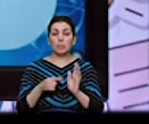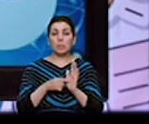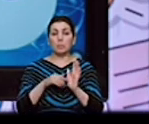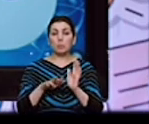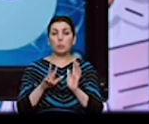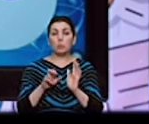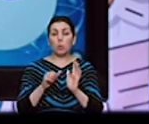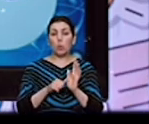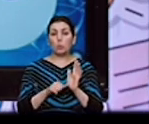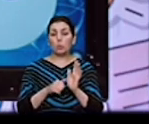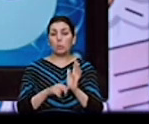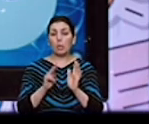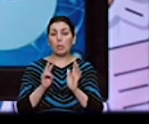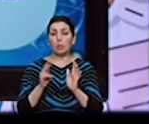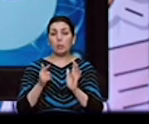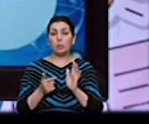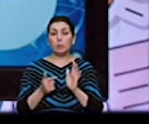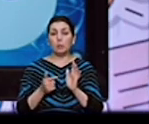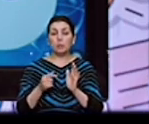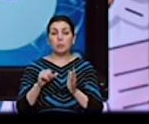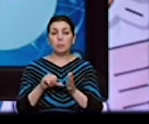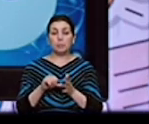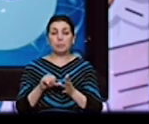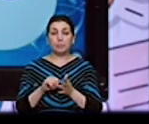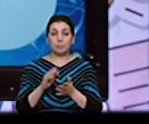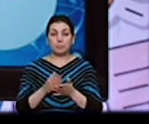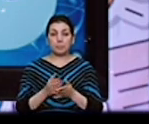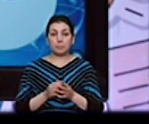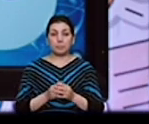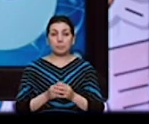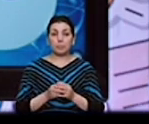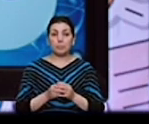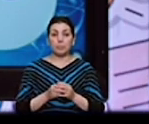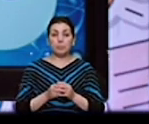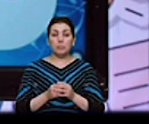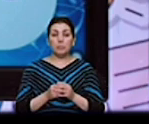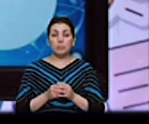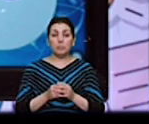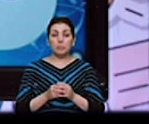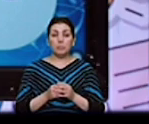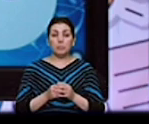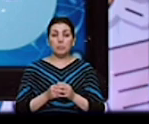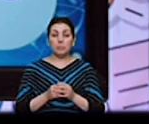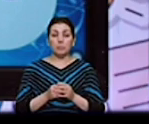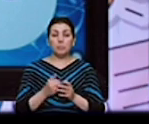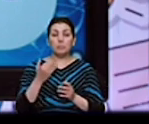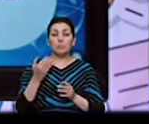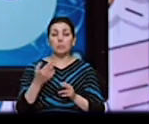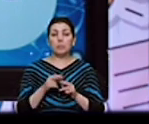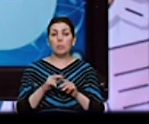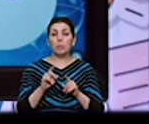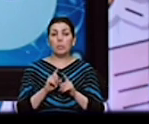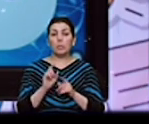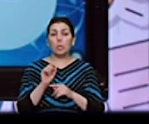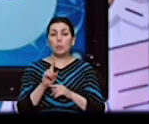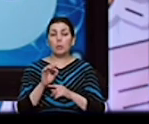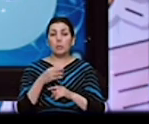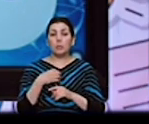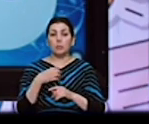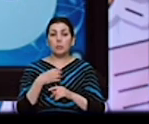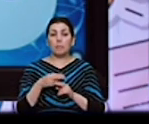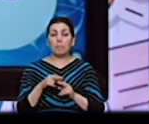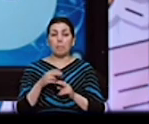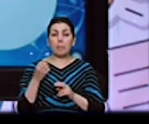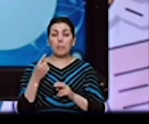7360 kilogram ishtirok etgan. Ana endi sizga mana shu topshiriq